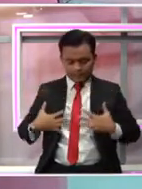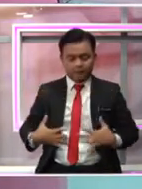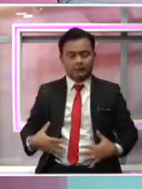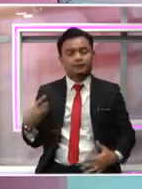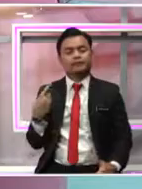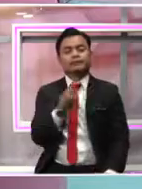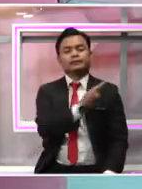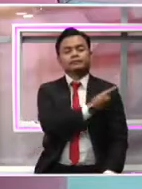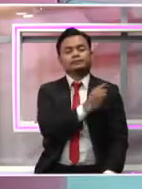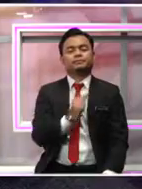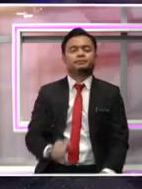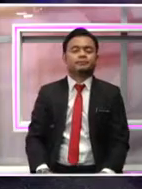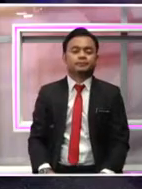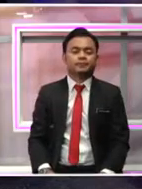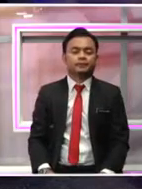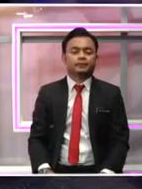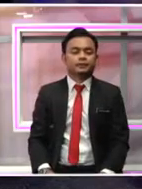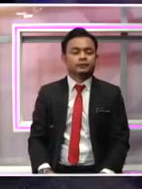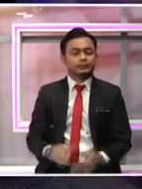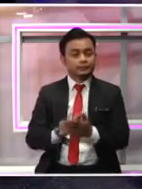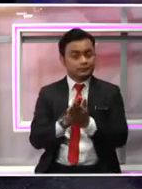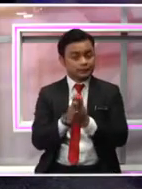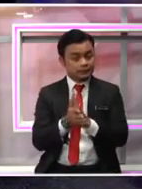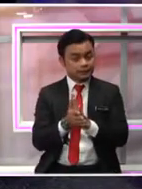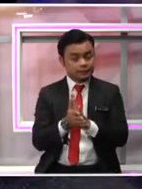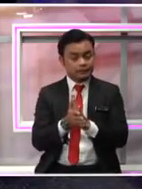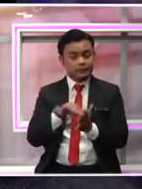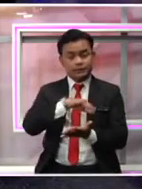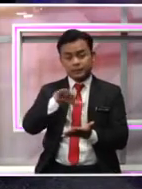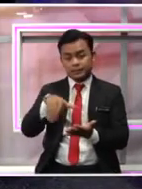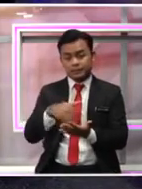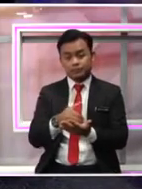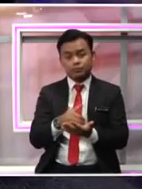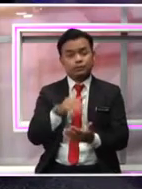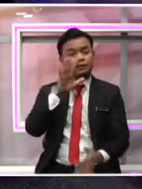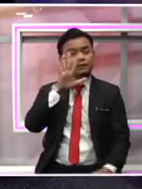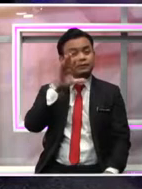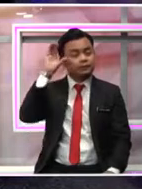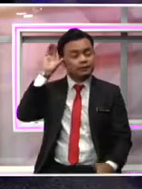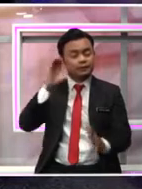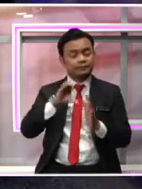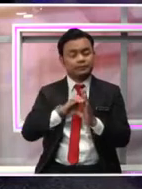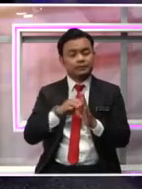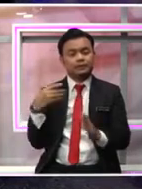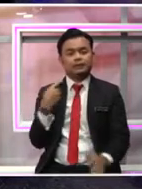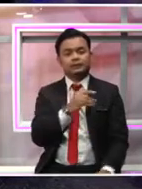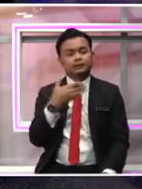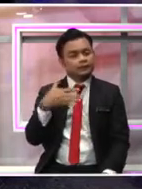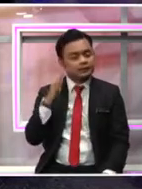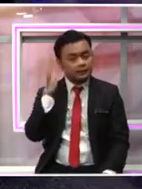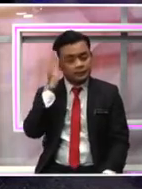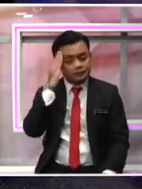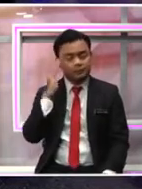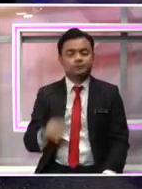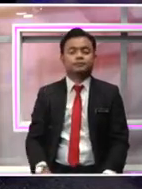way lah jadi Nisa enggak tahu ke-55 gambar ini Ichigo Terima Kasih